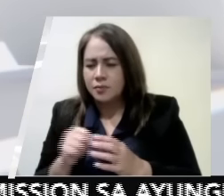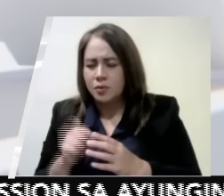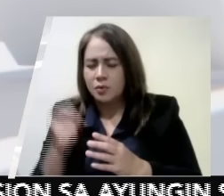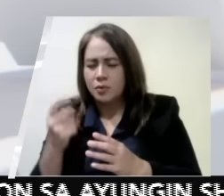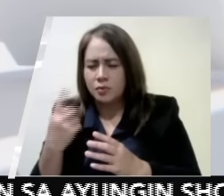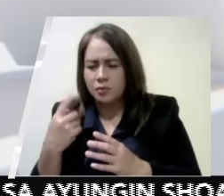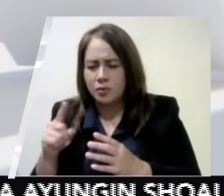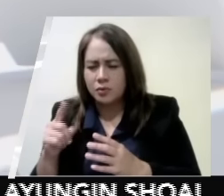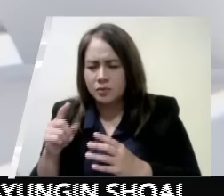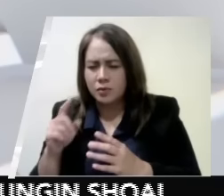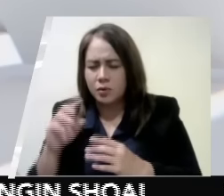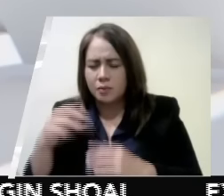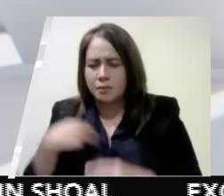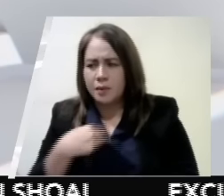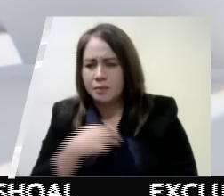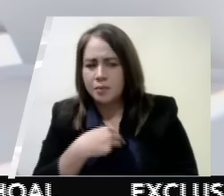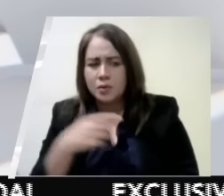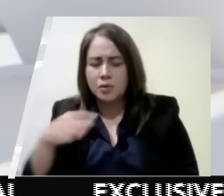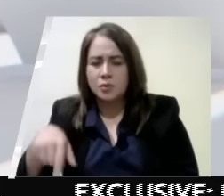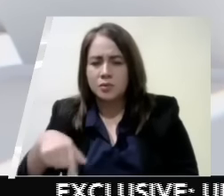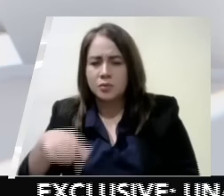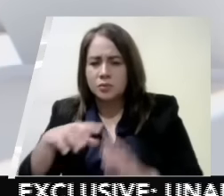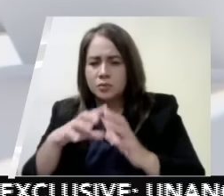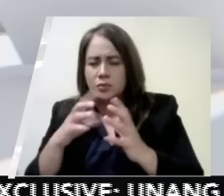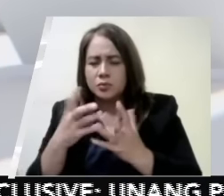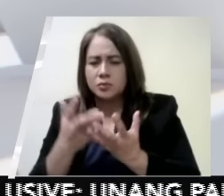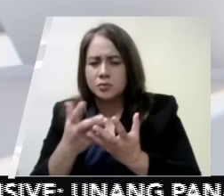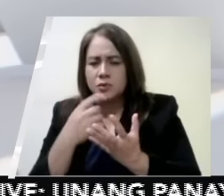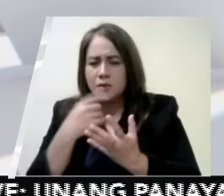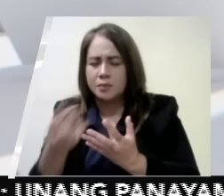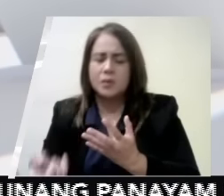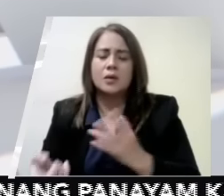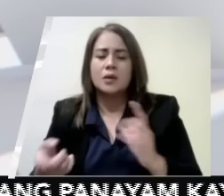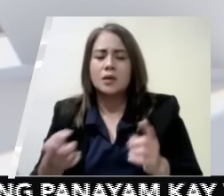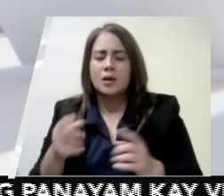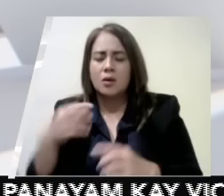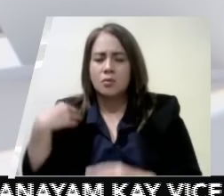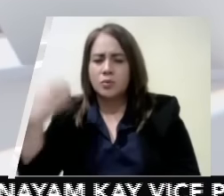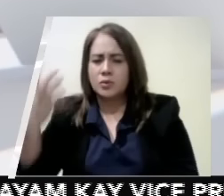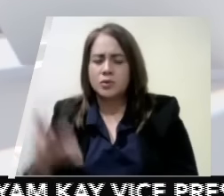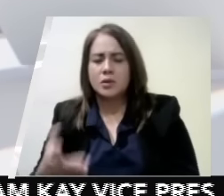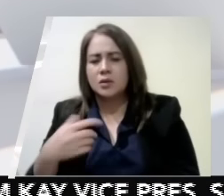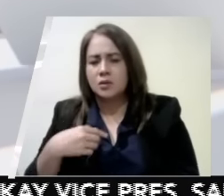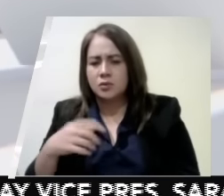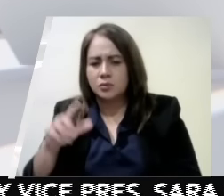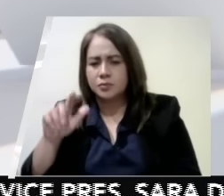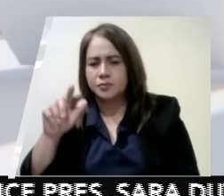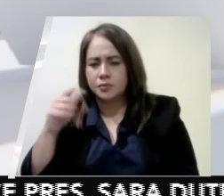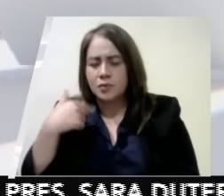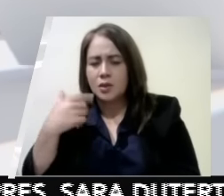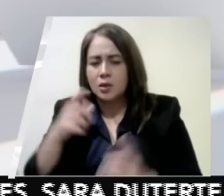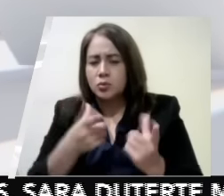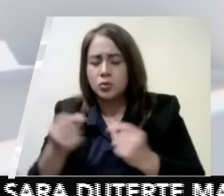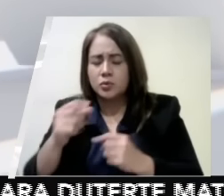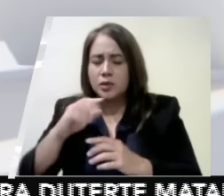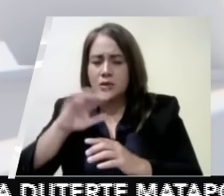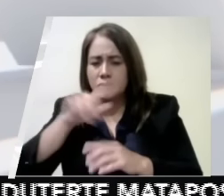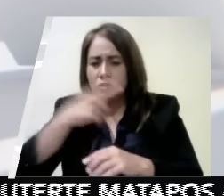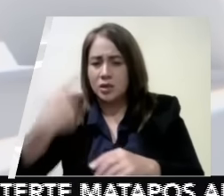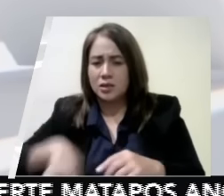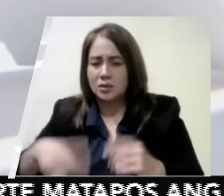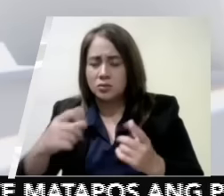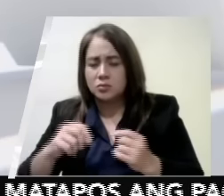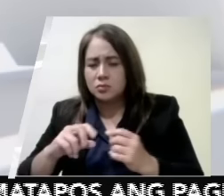this of the globe. Sabi naman ng isang opisyal ng US State Department, ang aksyon ng China sa Ayungin Shoal o Second Thomas Shoal